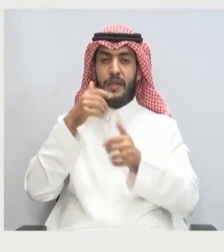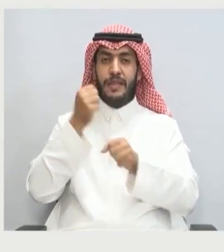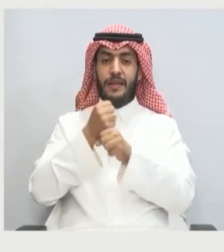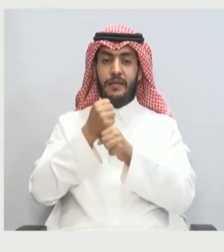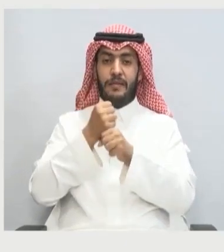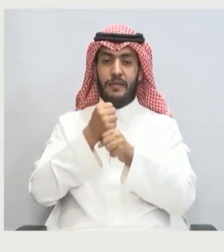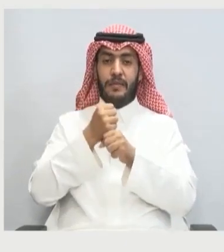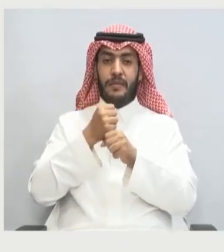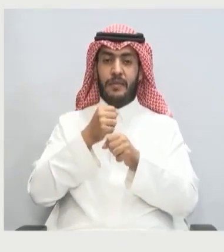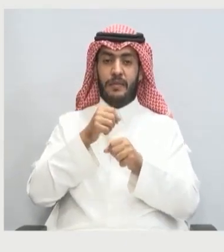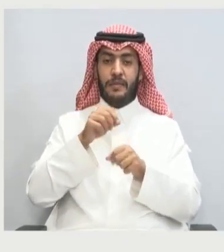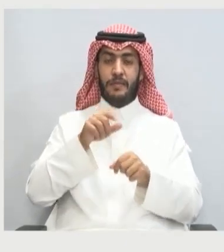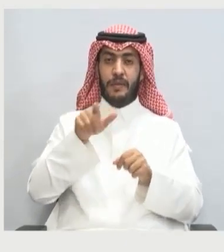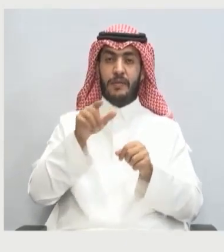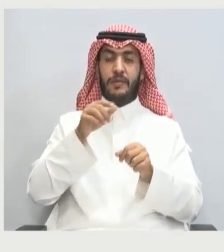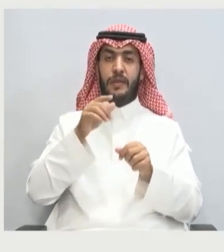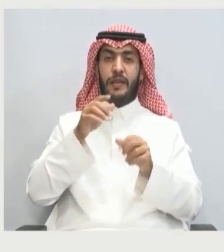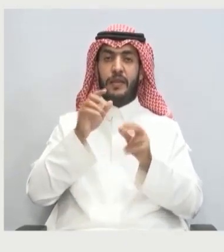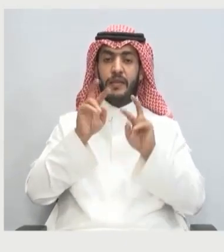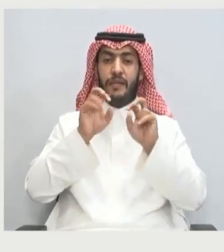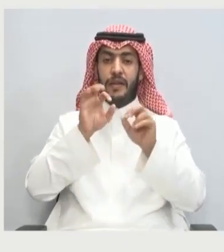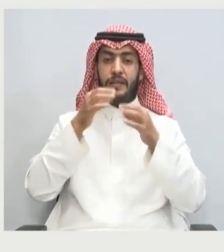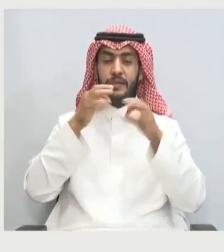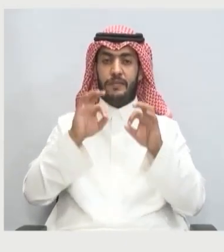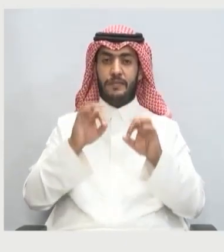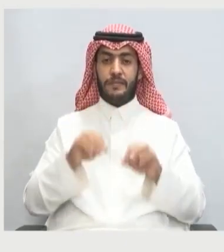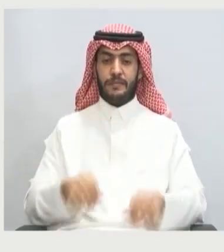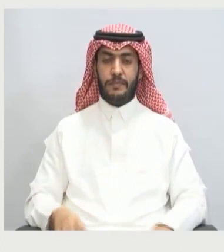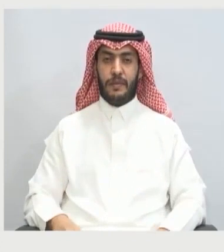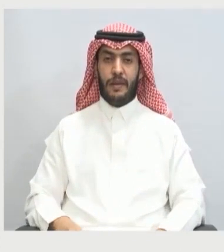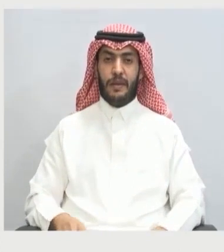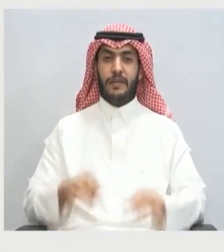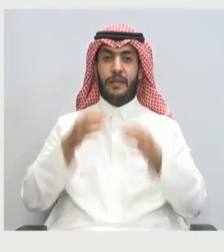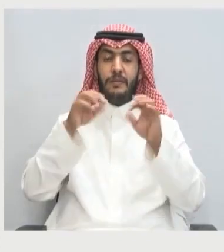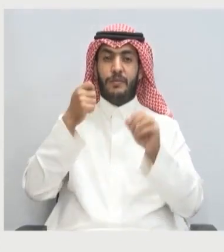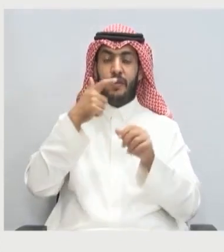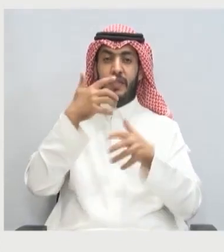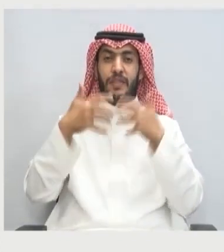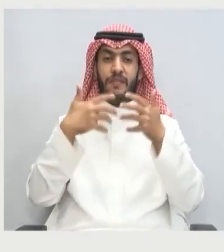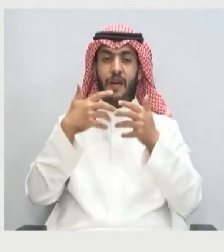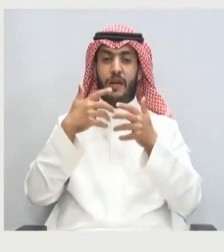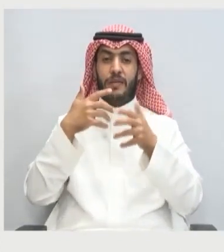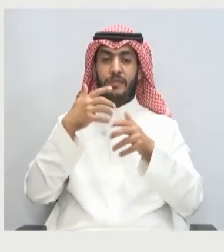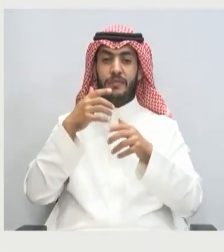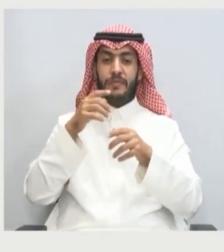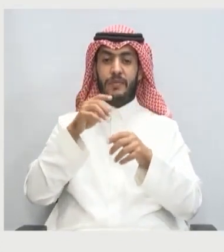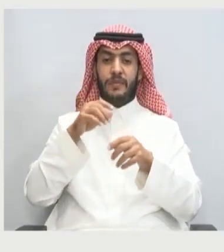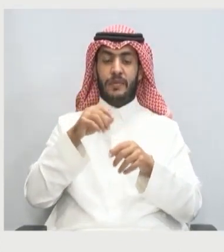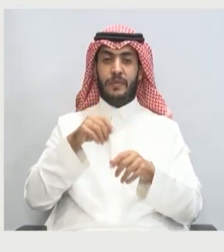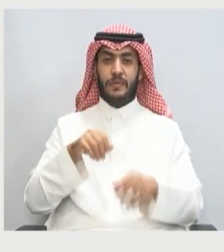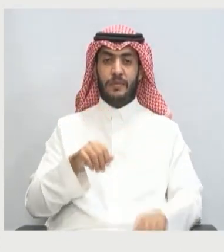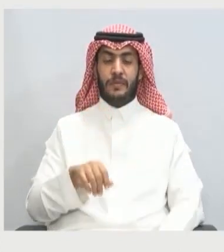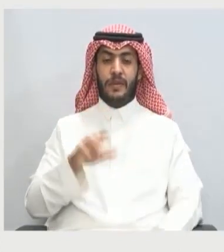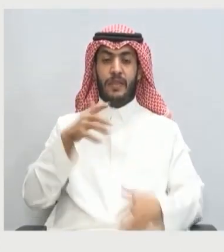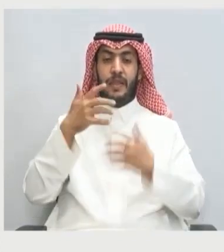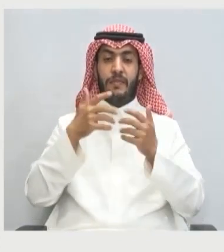هي المعاملات اذا هذا هو التفحص لهذا الشكل يكون الشكل العام لسرعه هذا التفاعل كما يلي اذا